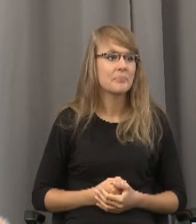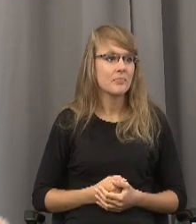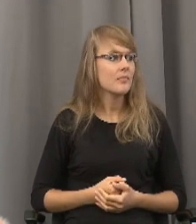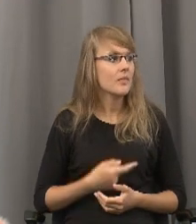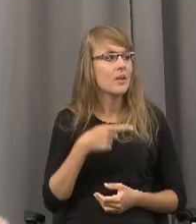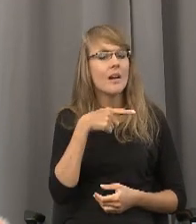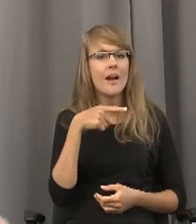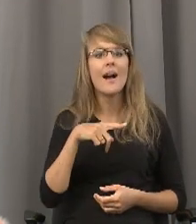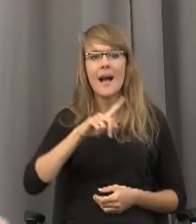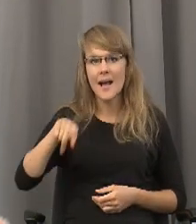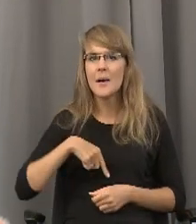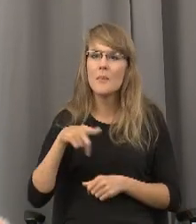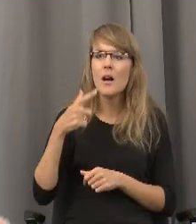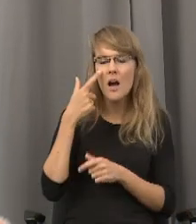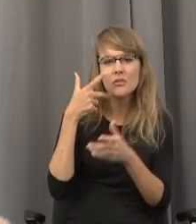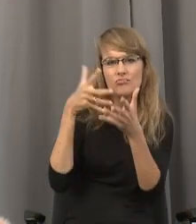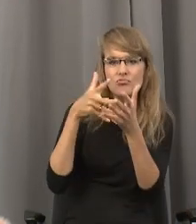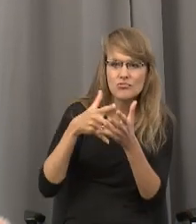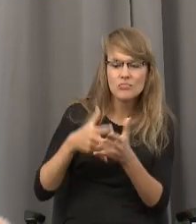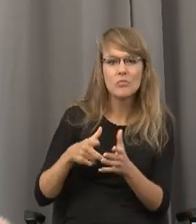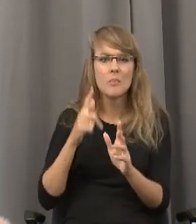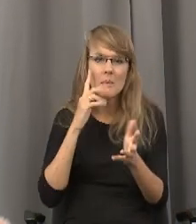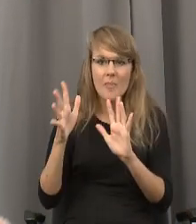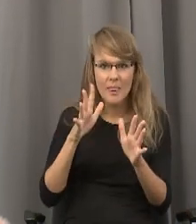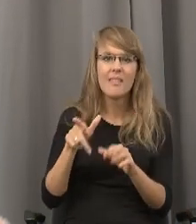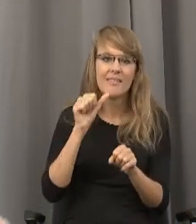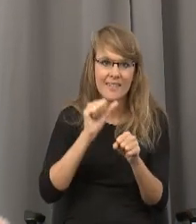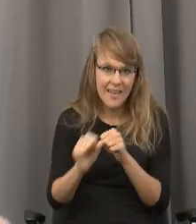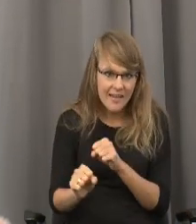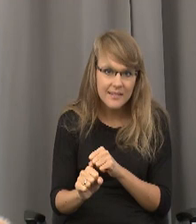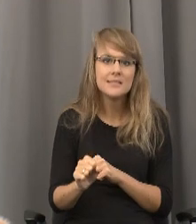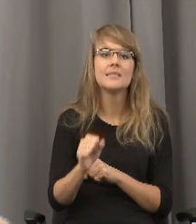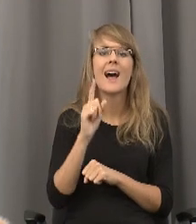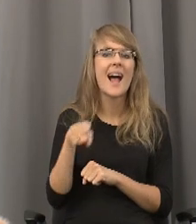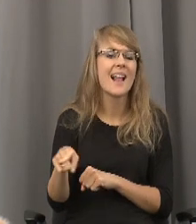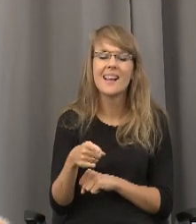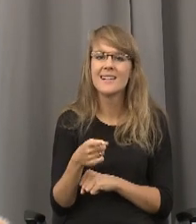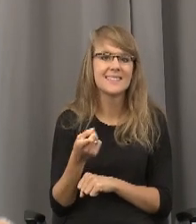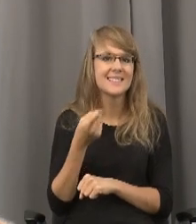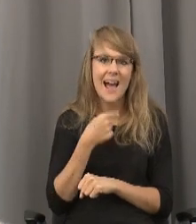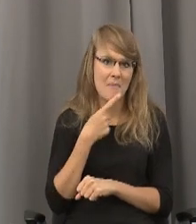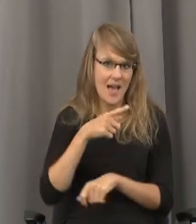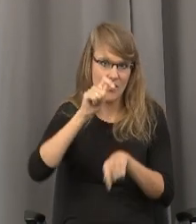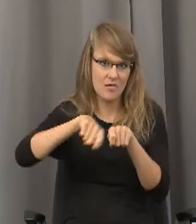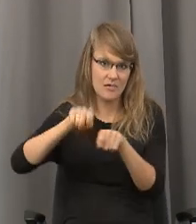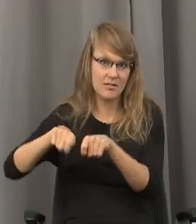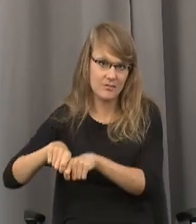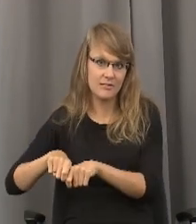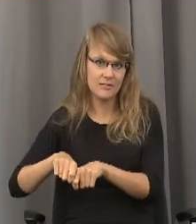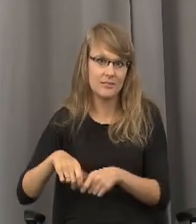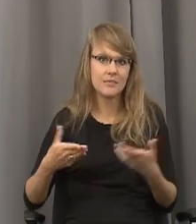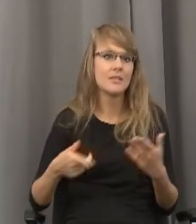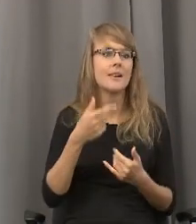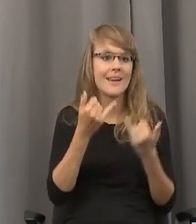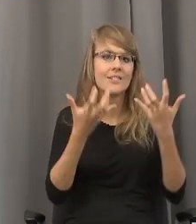również przywoływałem, one są, ale to nie jest przeprowadzone w sposób wystarczający podejmowanie racjonalnych decyzji,